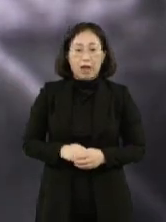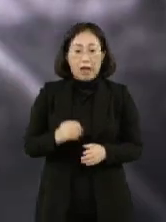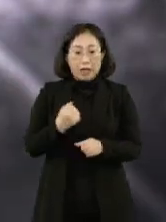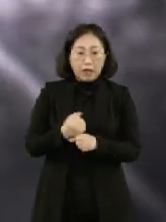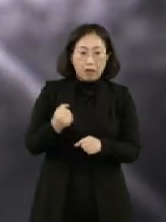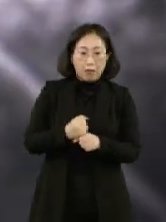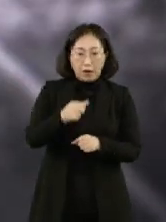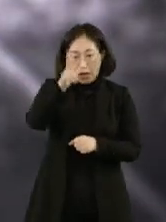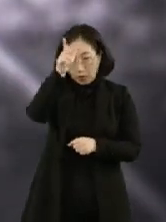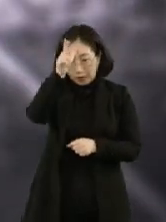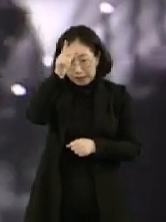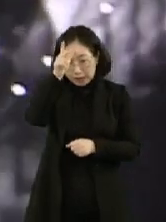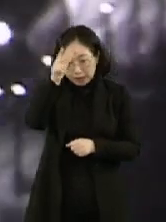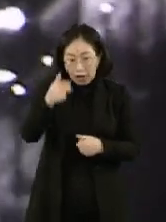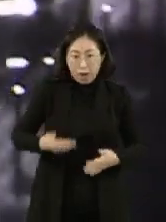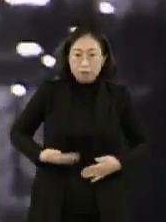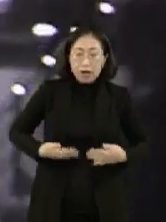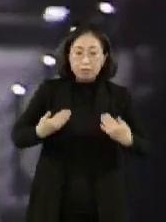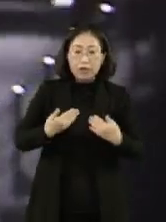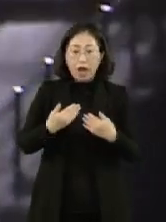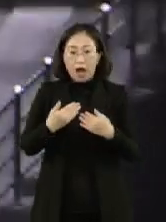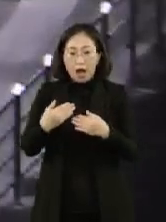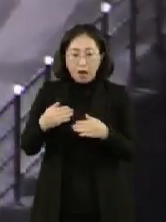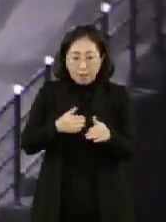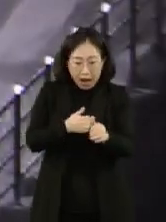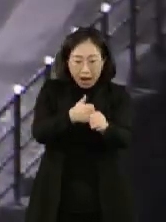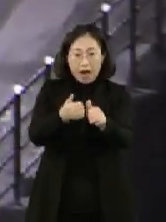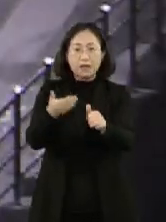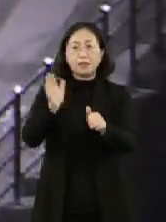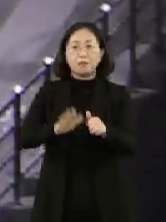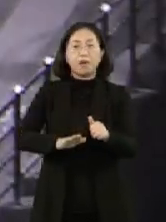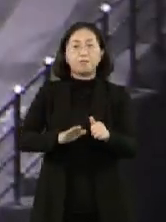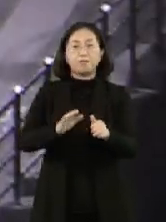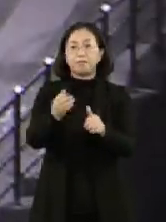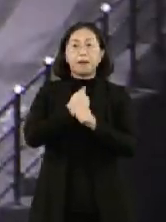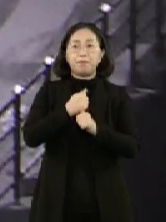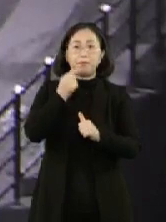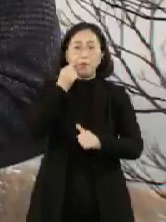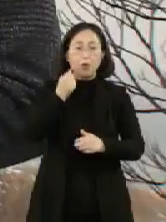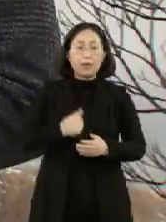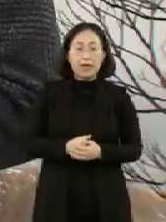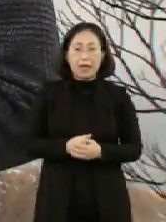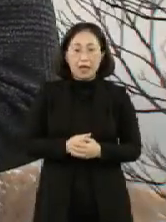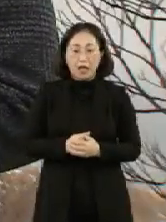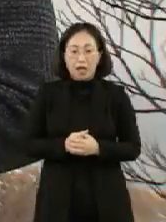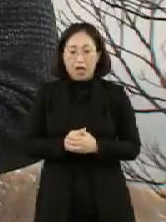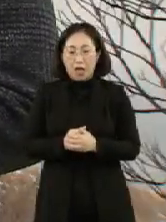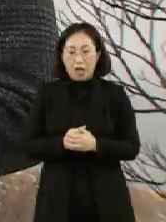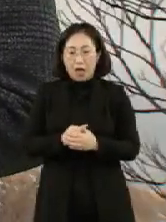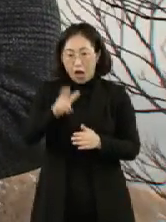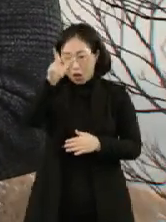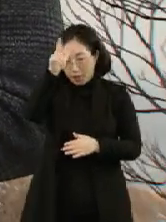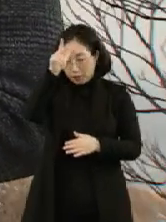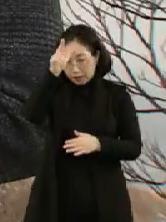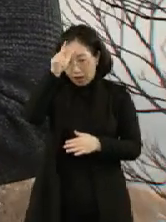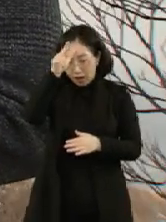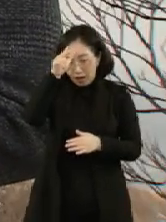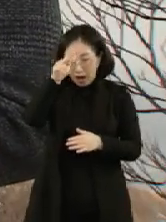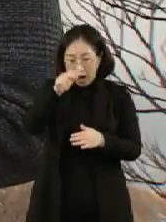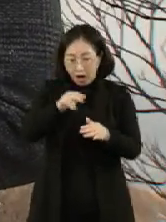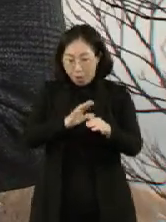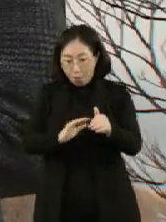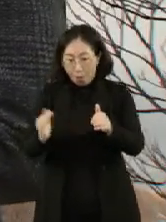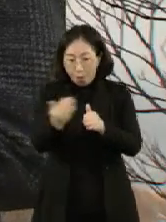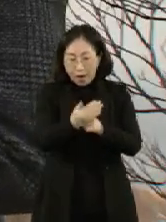당황한 경찰관들은 부랴부랴 도주하는 차를 쫓아 보지만 역부족입니다 자신을 둘러싸고 있던 경찰들을 뿌리치고 현장을 바다나